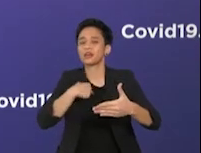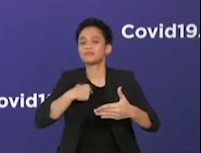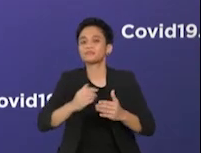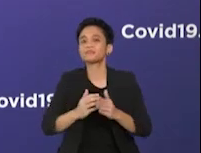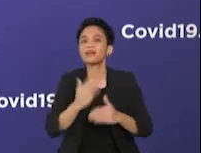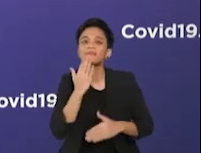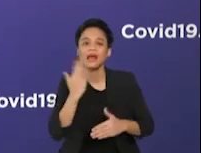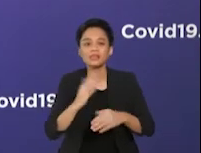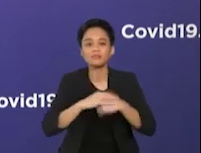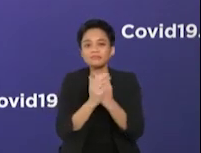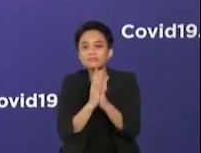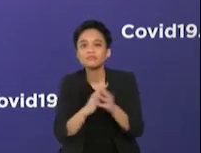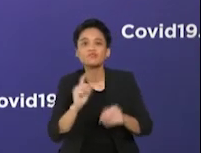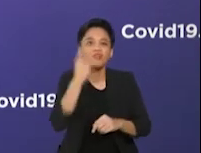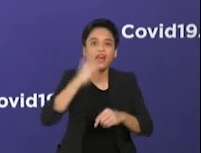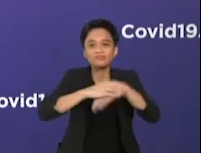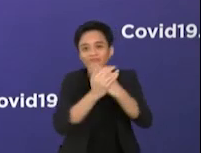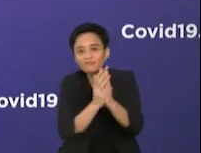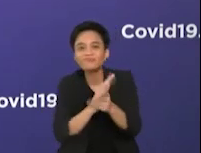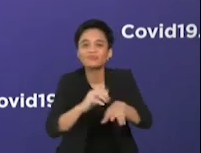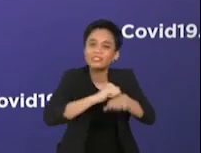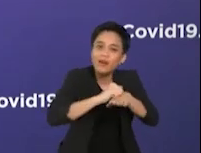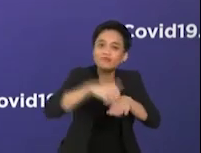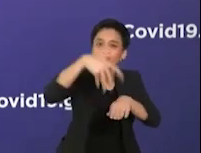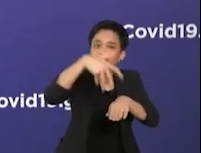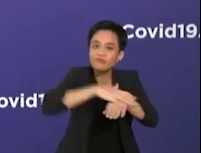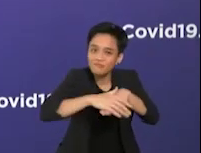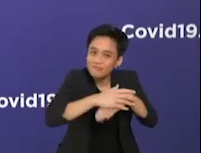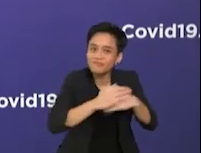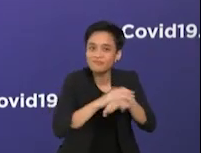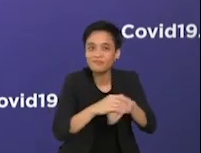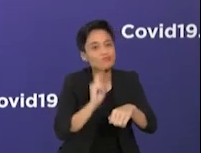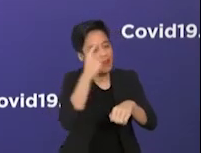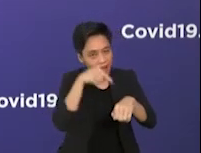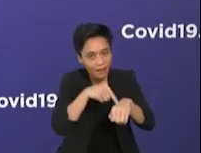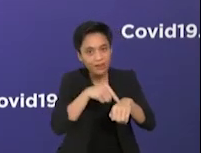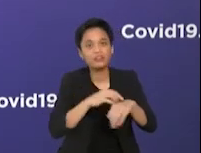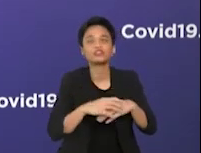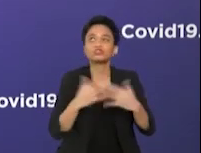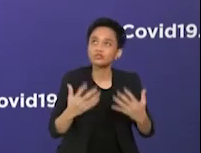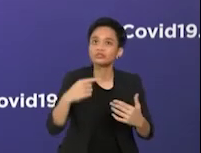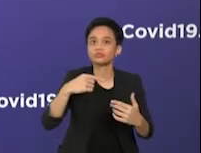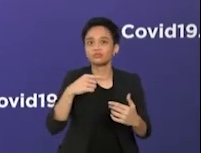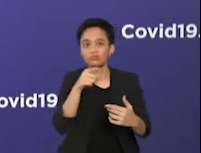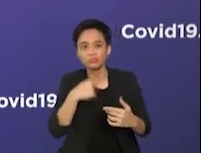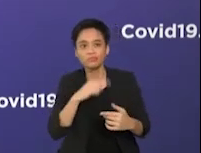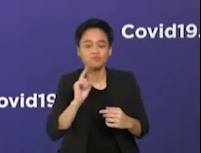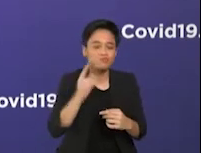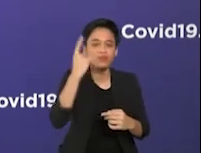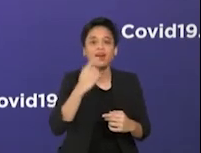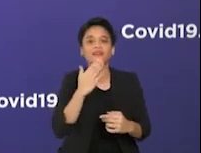tangan dengan menggunakan sabun dan air yang mengalir kita terbiasa menggunakan